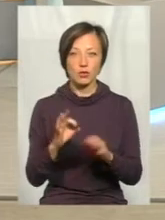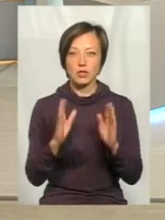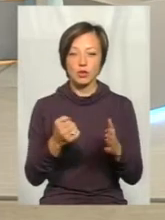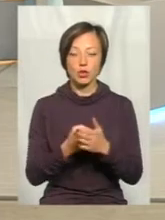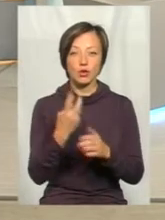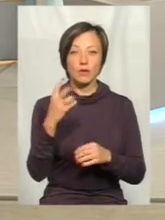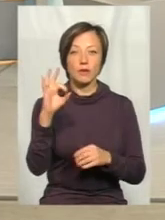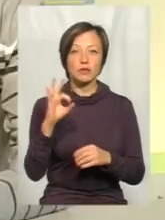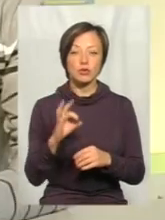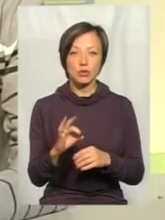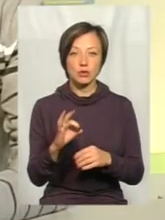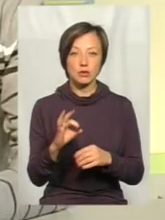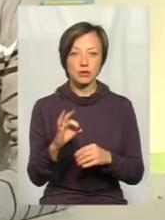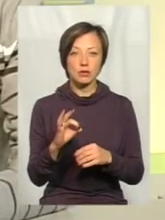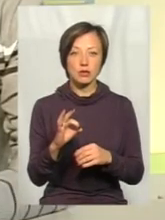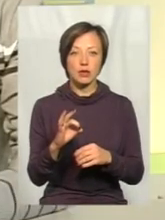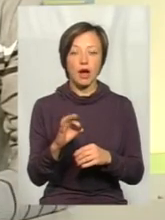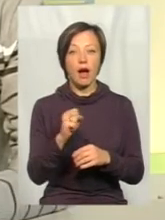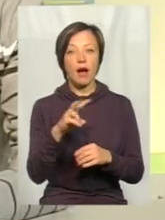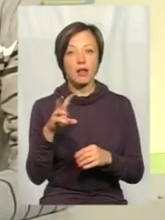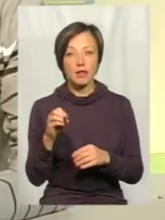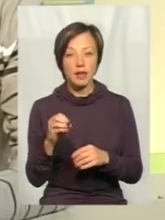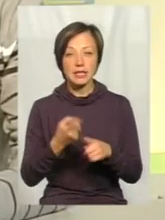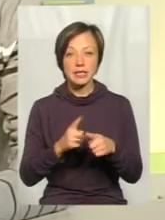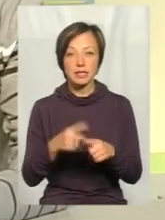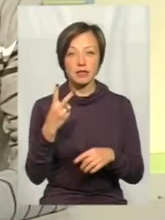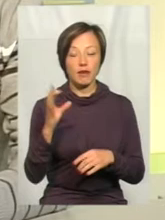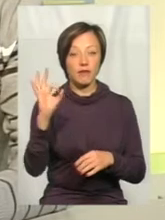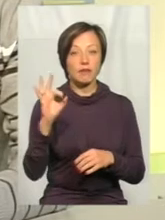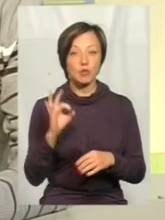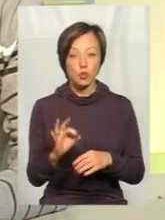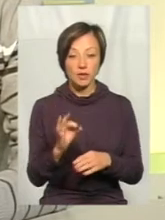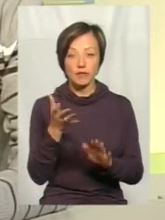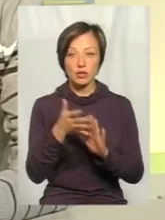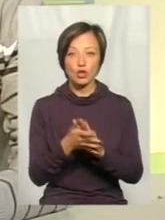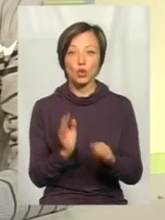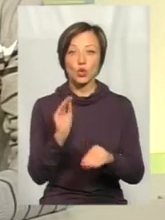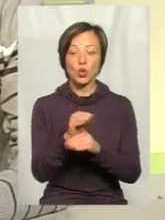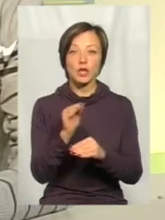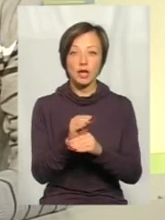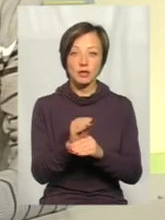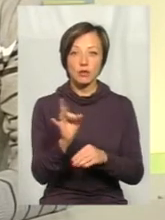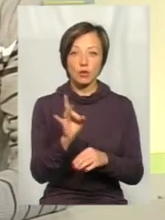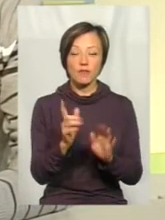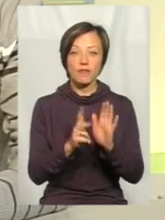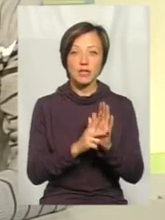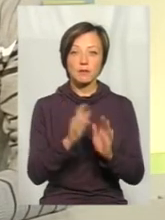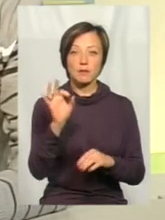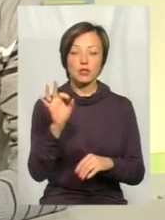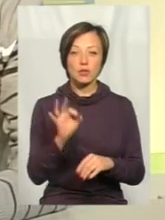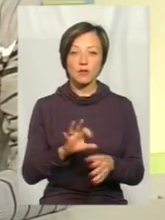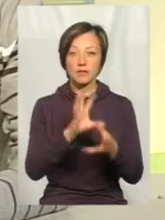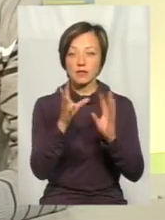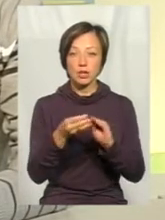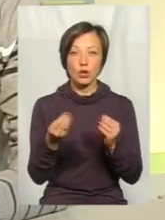до 2% чистих джерел енергії. Але на цих 2% йде дотацій в розмірі 8%